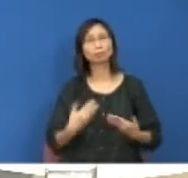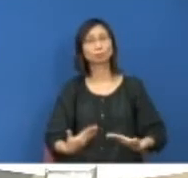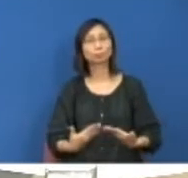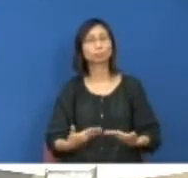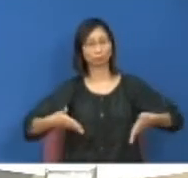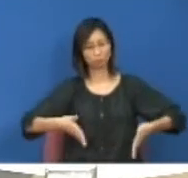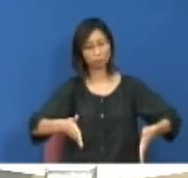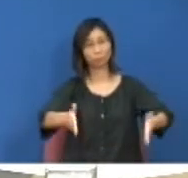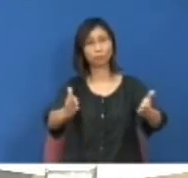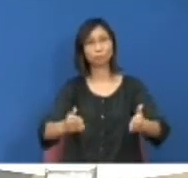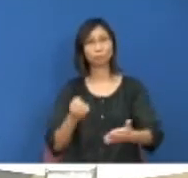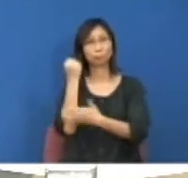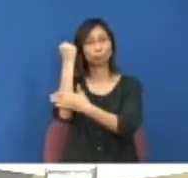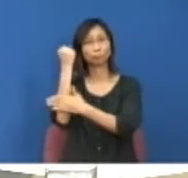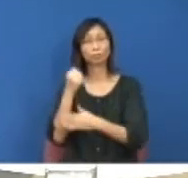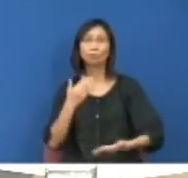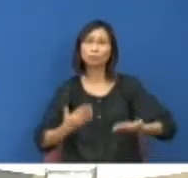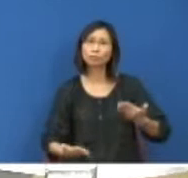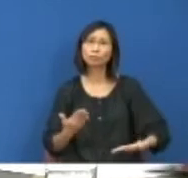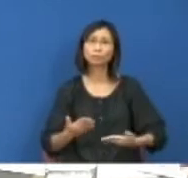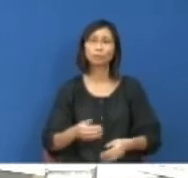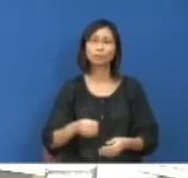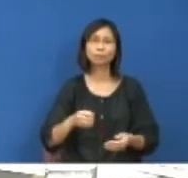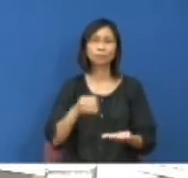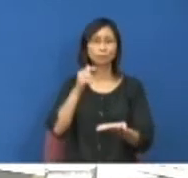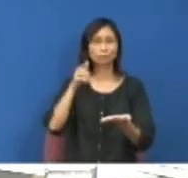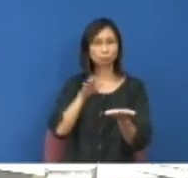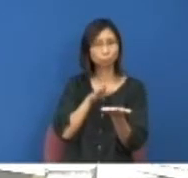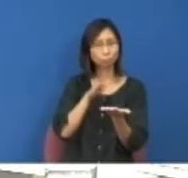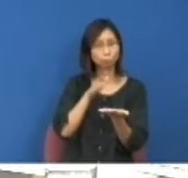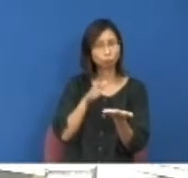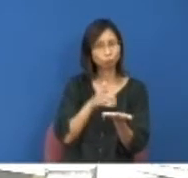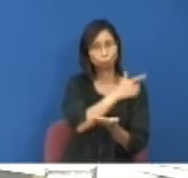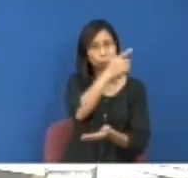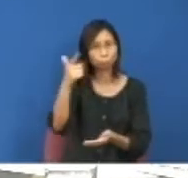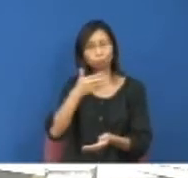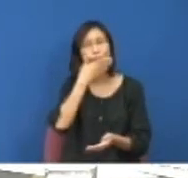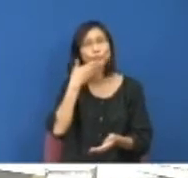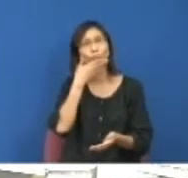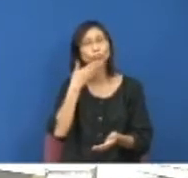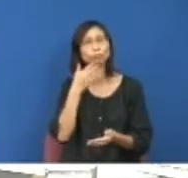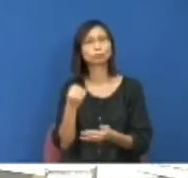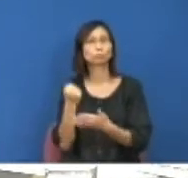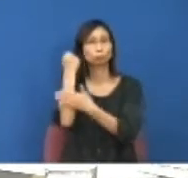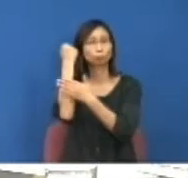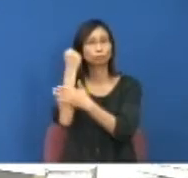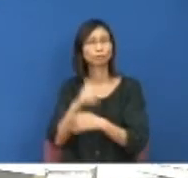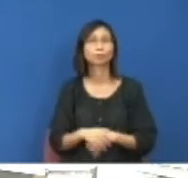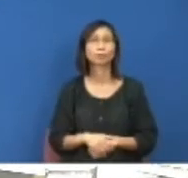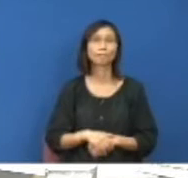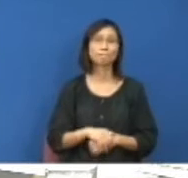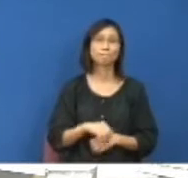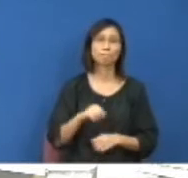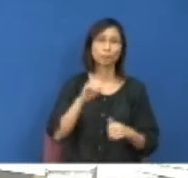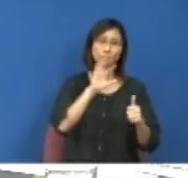者以年輕人為主體的零星的抗爭，是反映緊階級